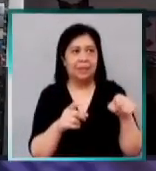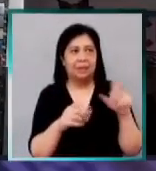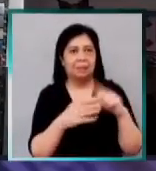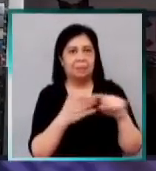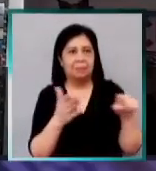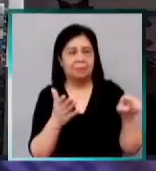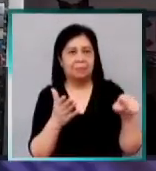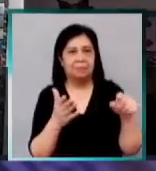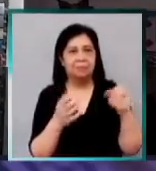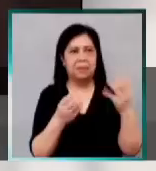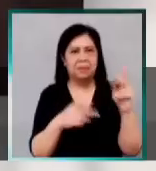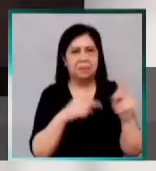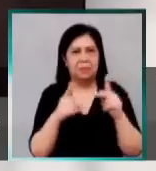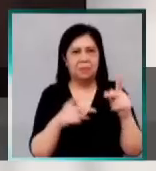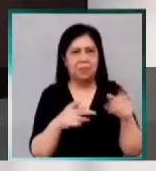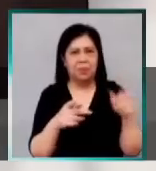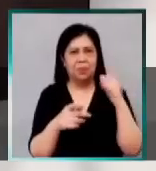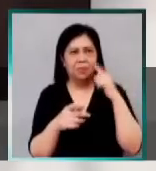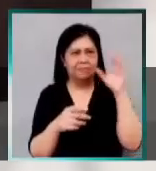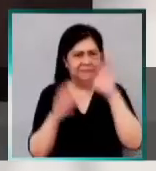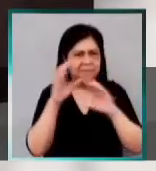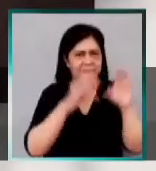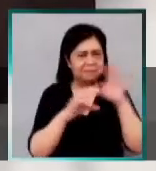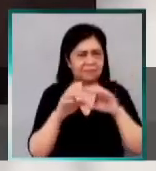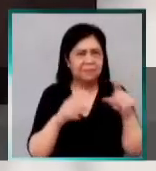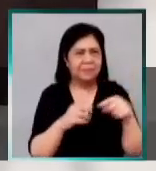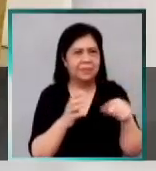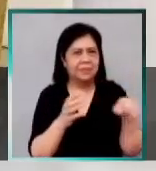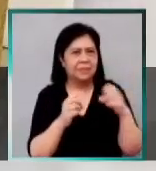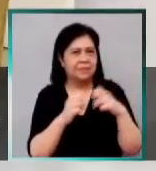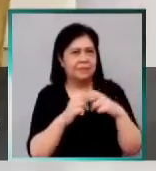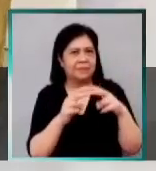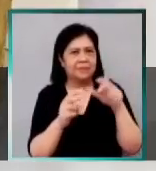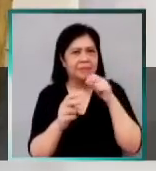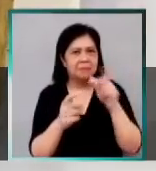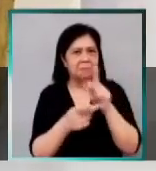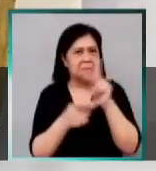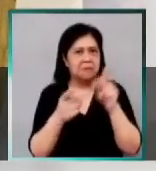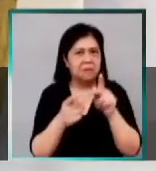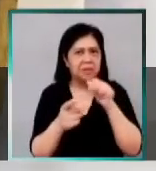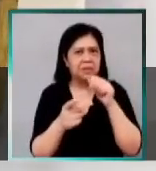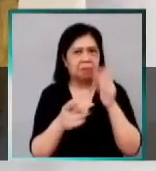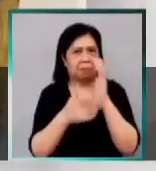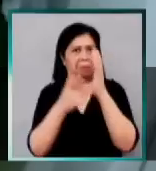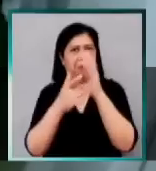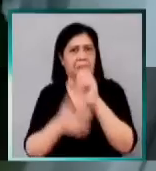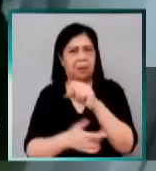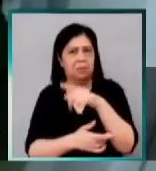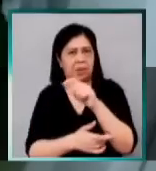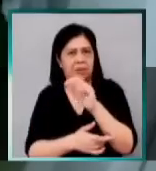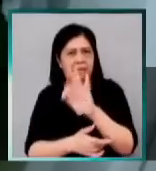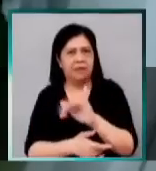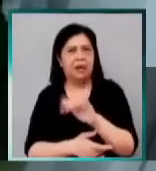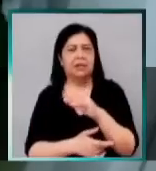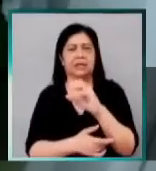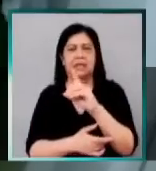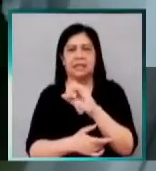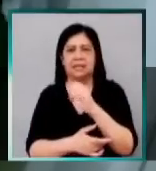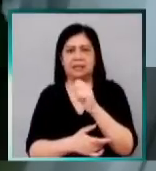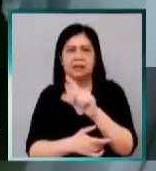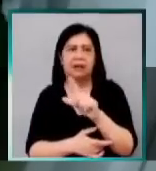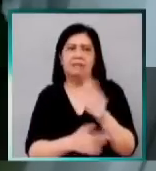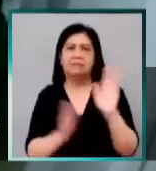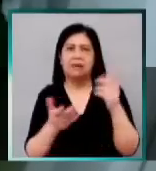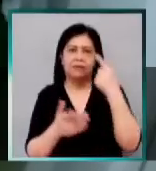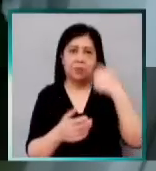of people are actually looking for. Kahit na hindi siya yung kasing perfect ng Spotify or digital, parang for me